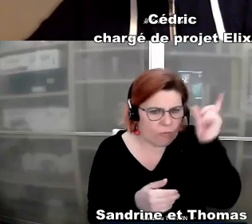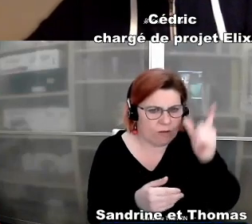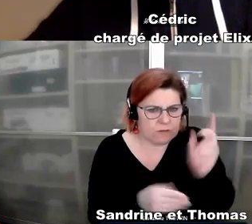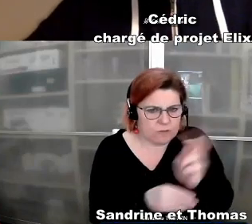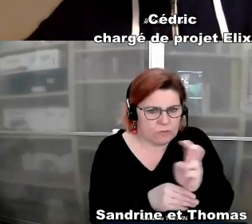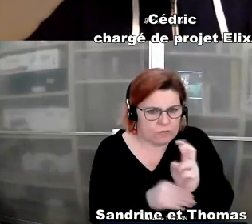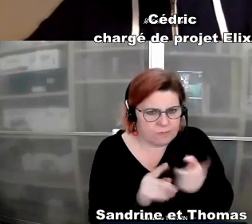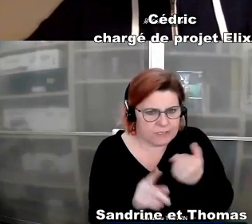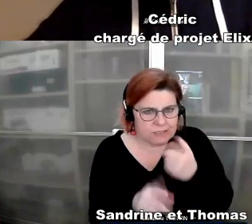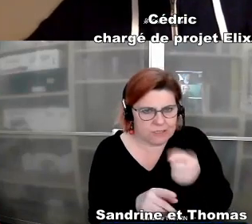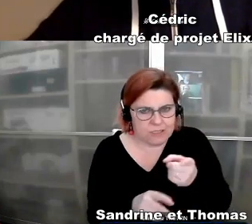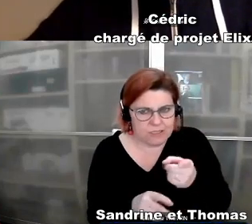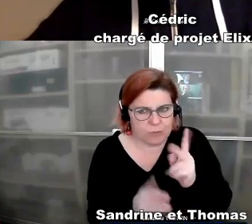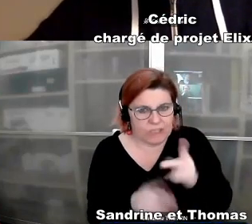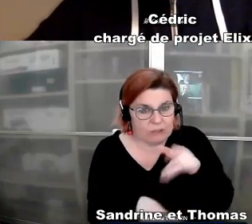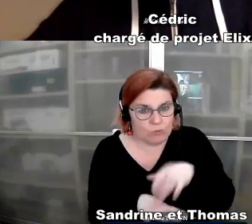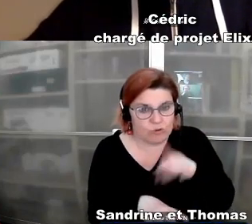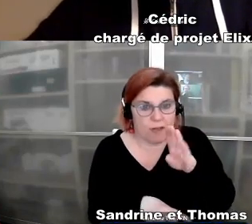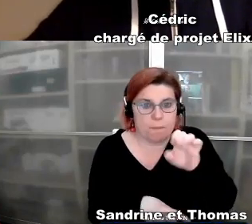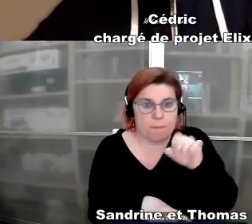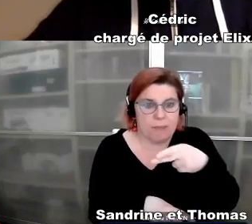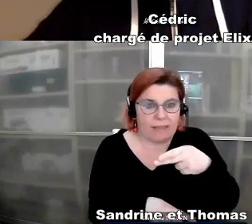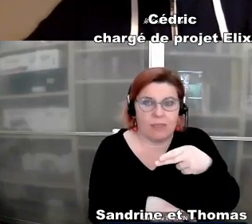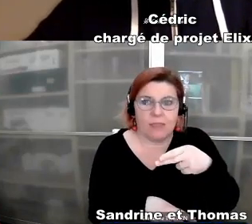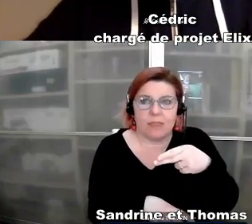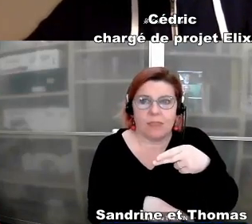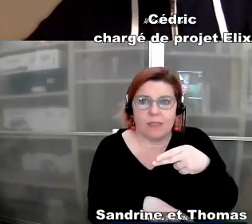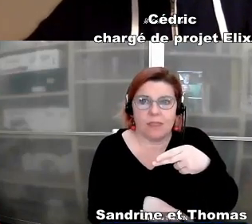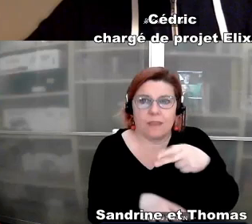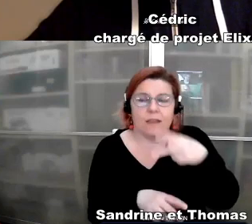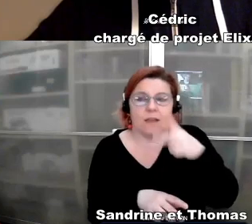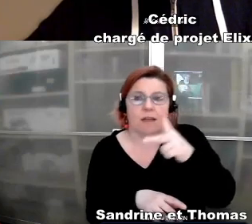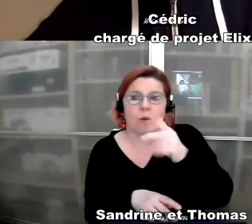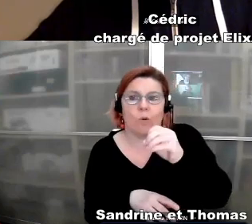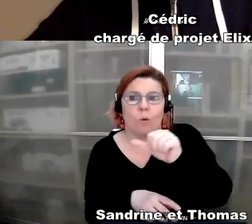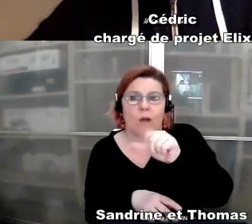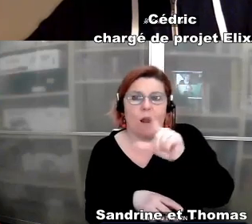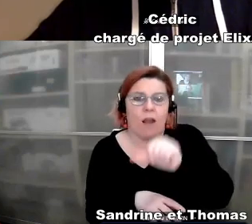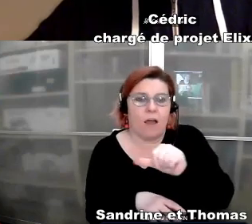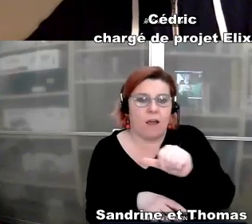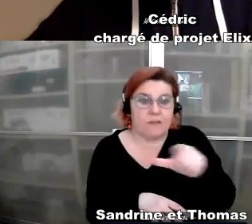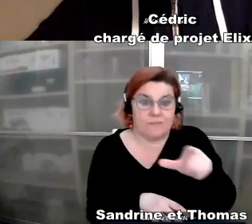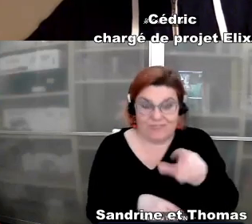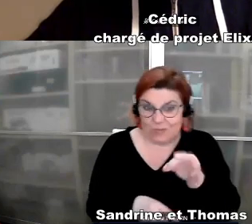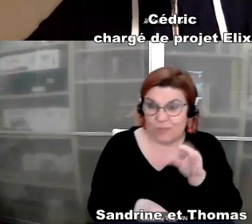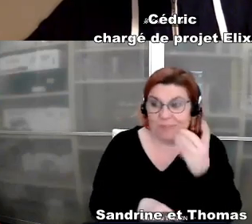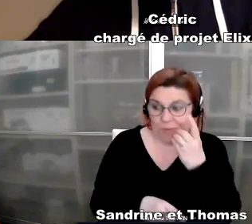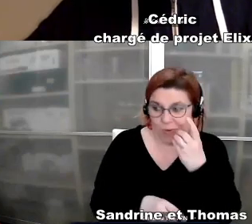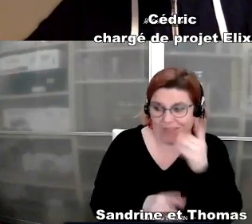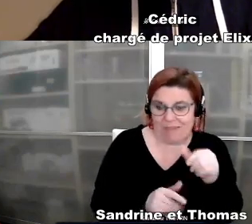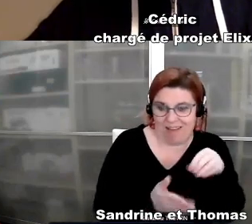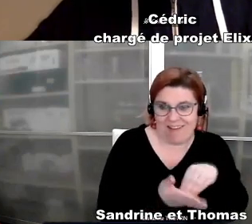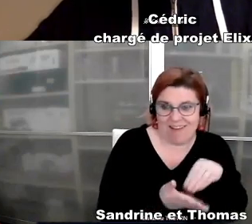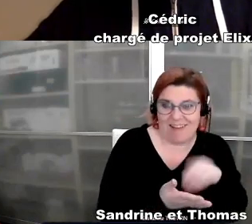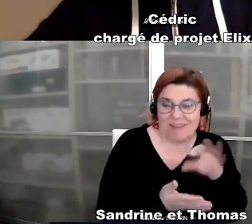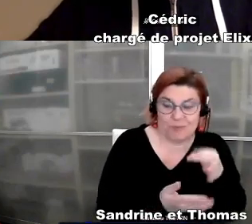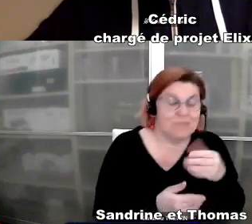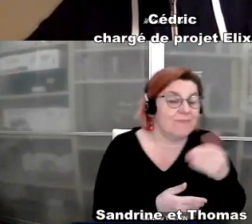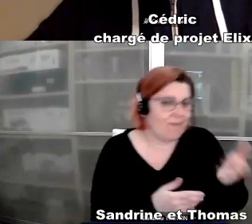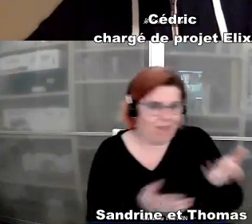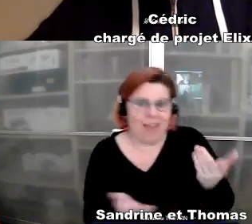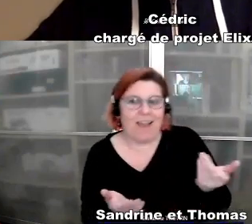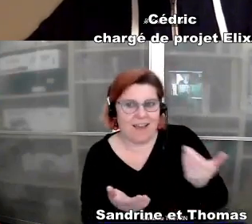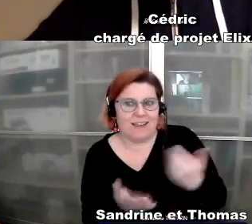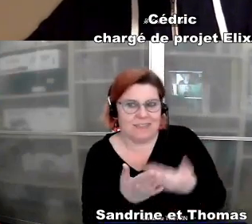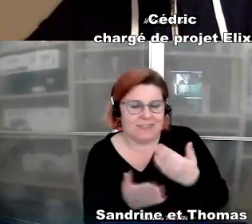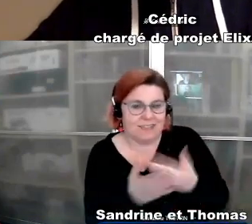peut-être utilisé Ben le Koala, hein, ce petit personnage qui accompagne. Il est là, il est sur mon téléphone, je l'ai ici. Voilà, dans leur